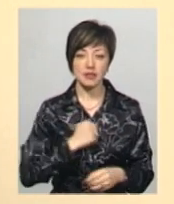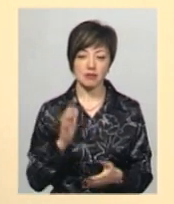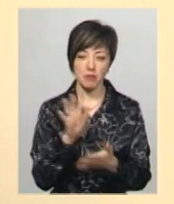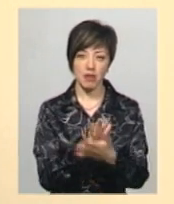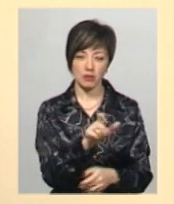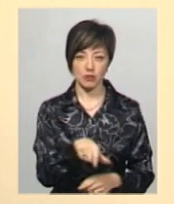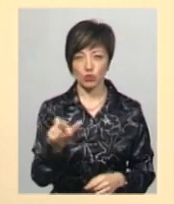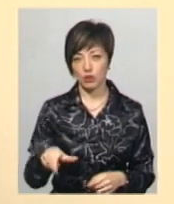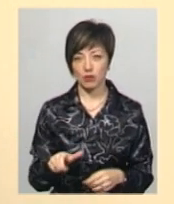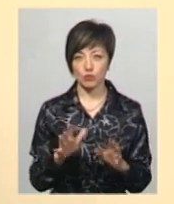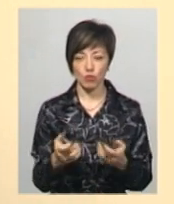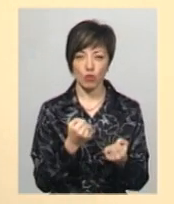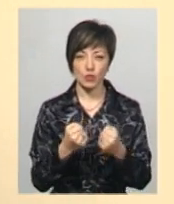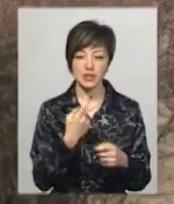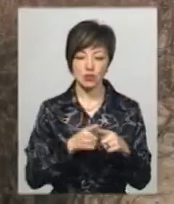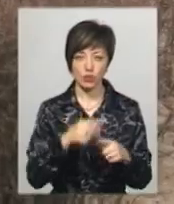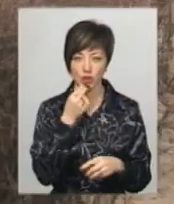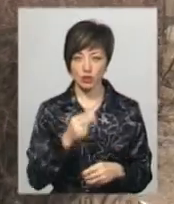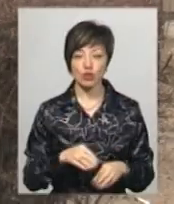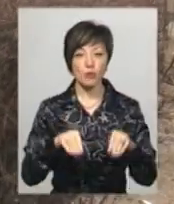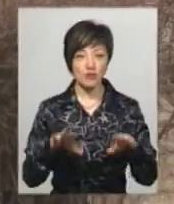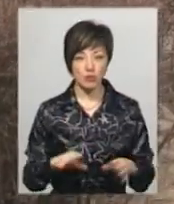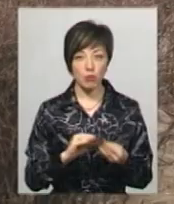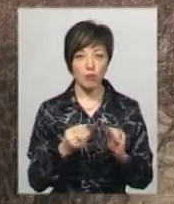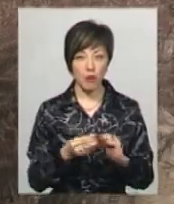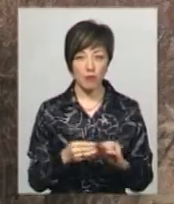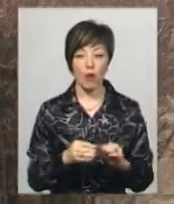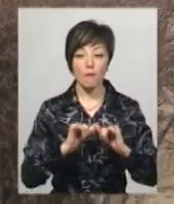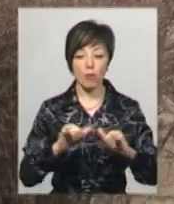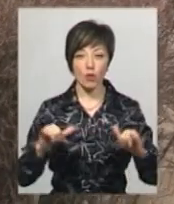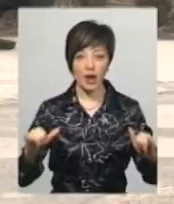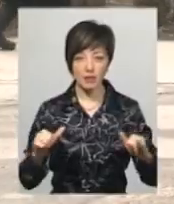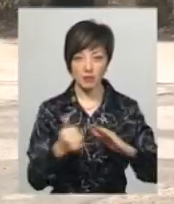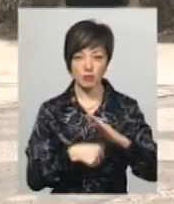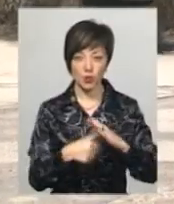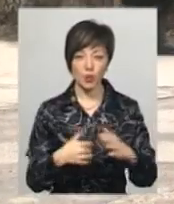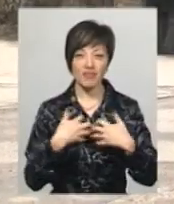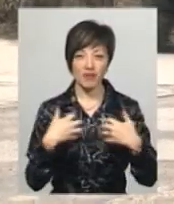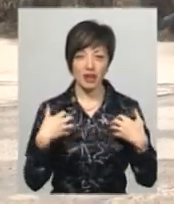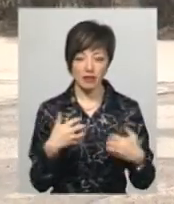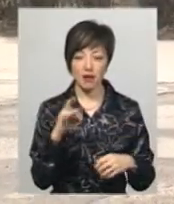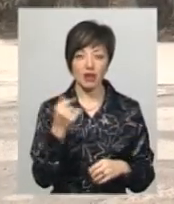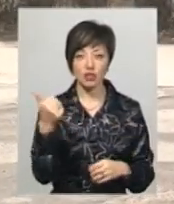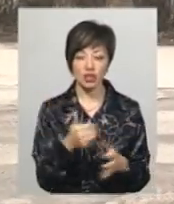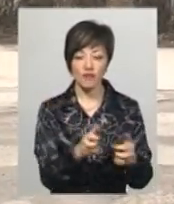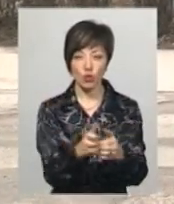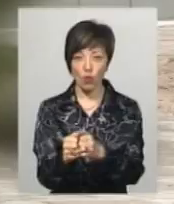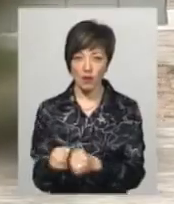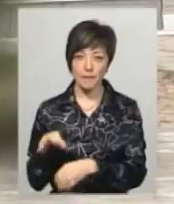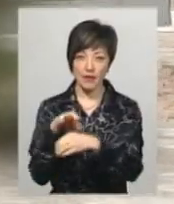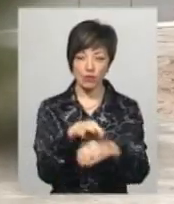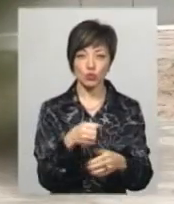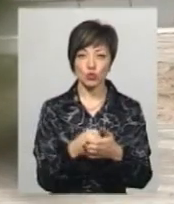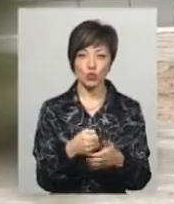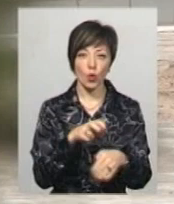кидатися на людей, бо буде боротися за цю їжу. Аби вирішити проблему популяції безпритульних тварин у місті, їх раз на тиждень відловлюють та привозять